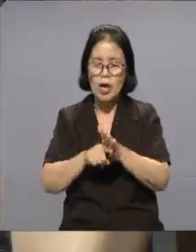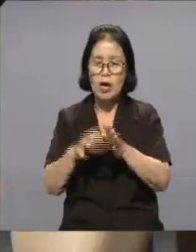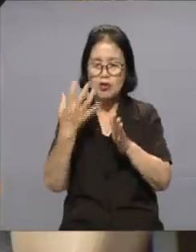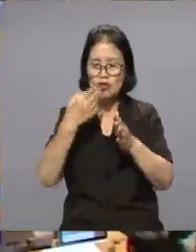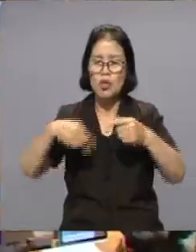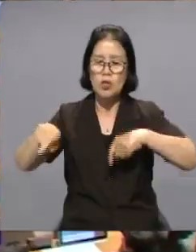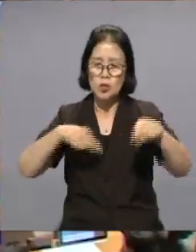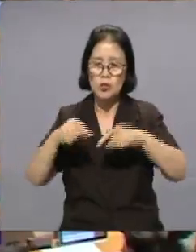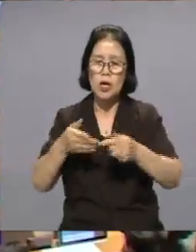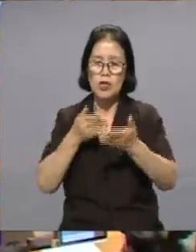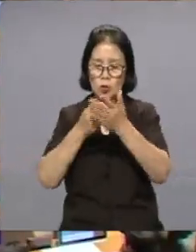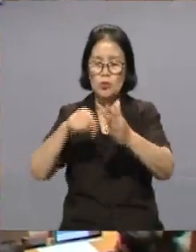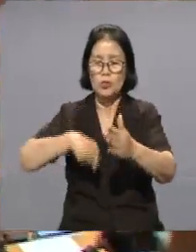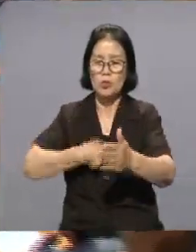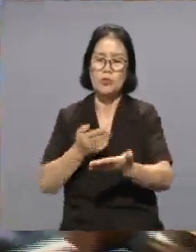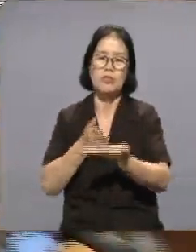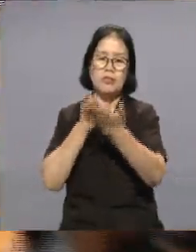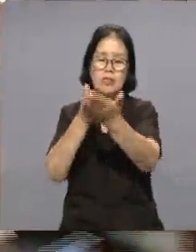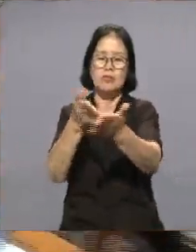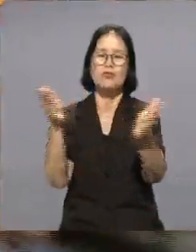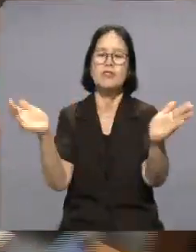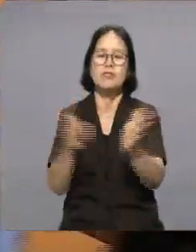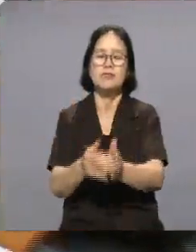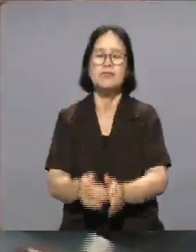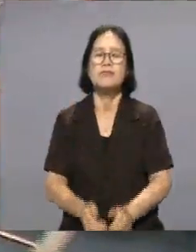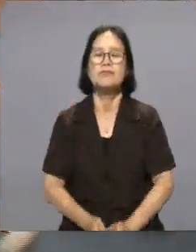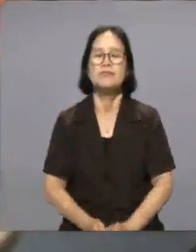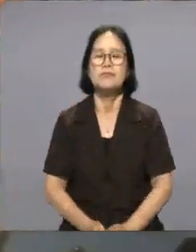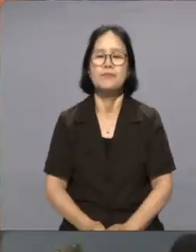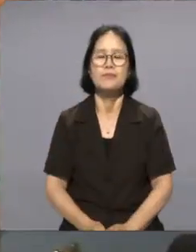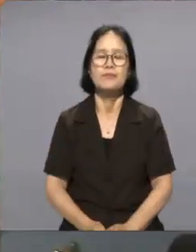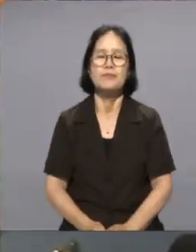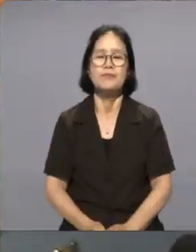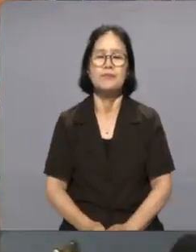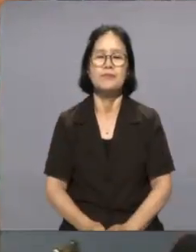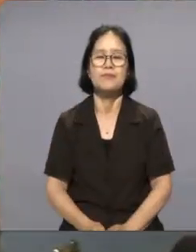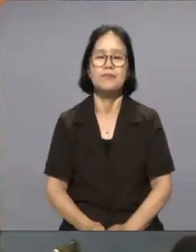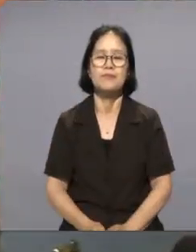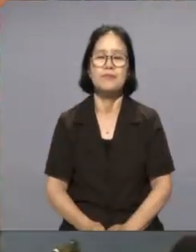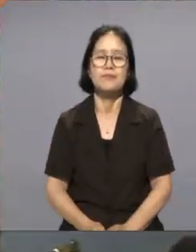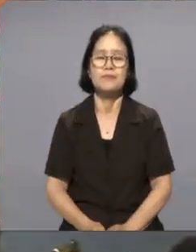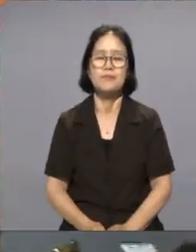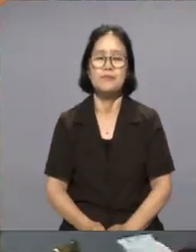요구서도 단독으로 제출했습니다 OBS 뉴스 이어진입니다